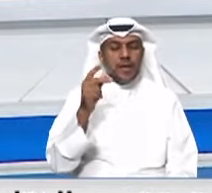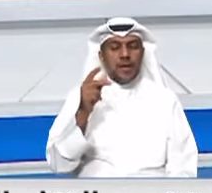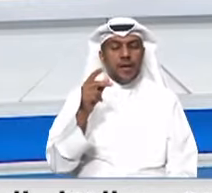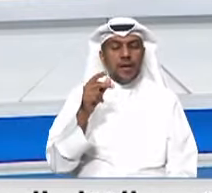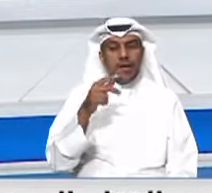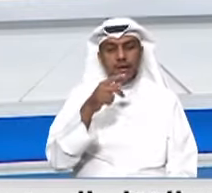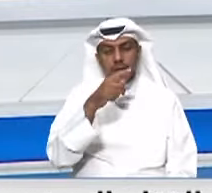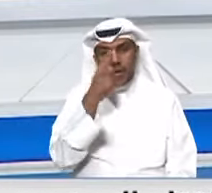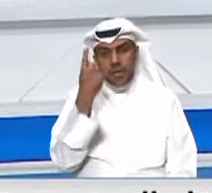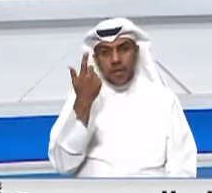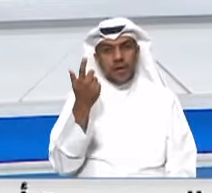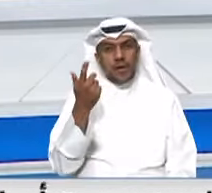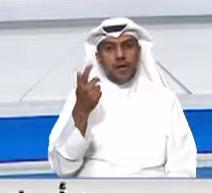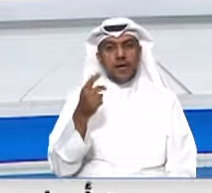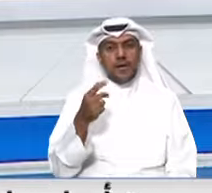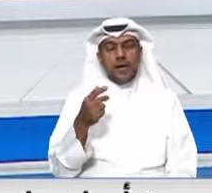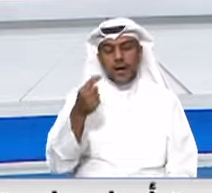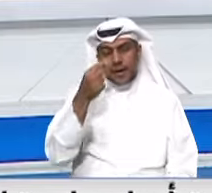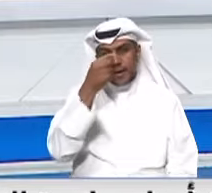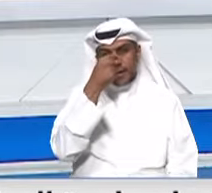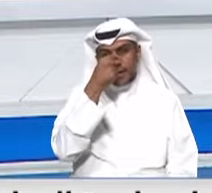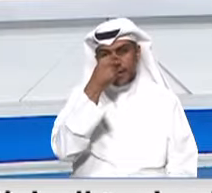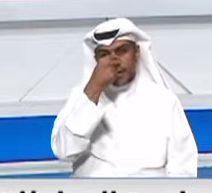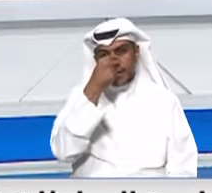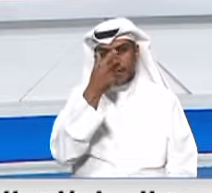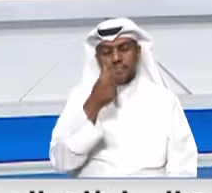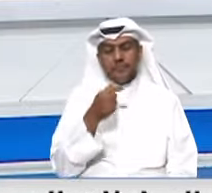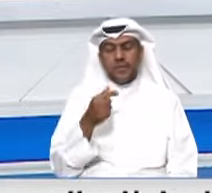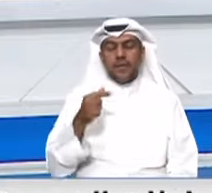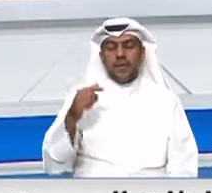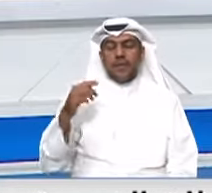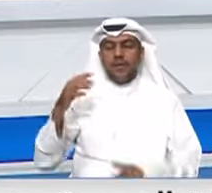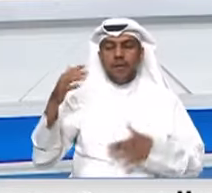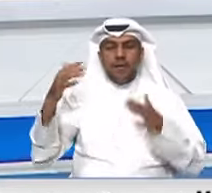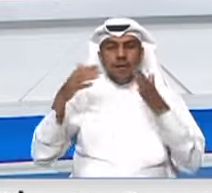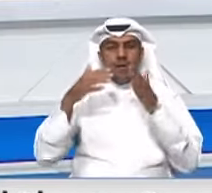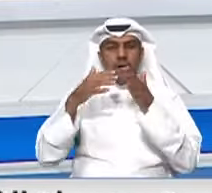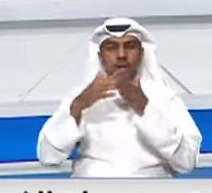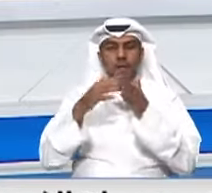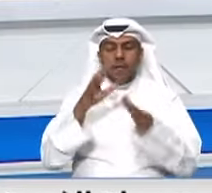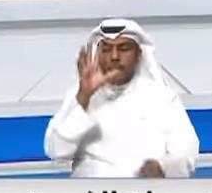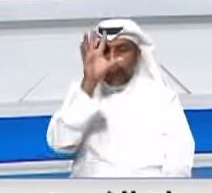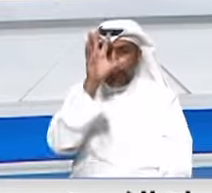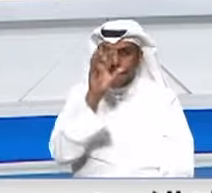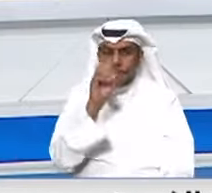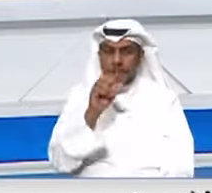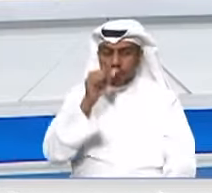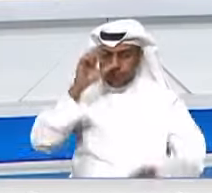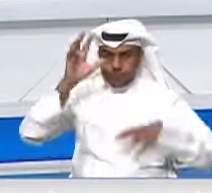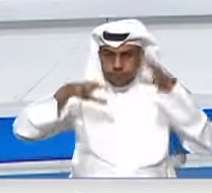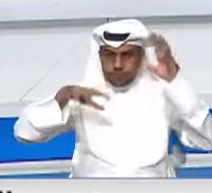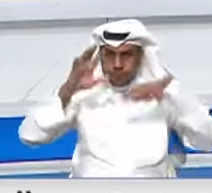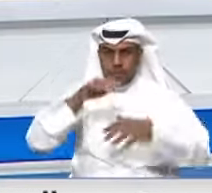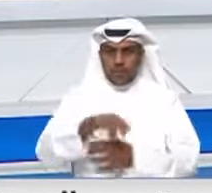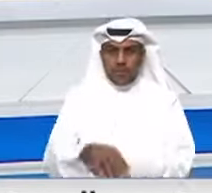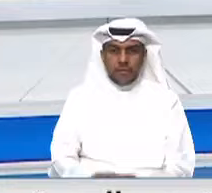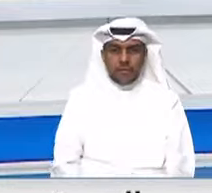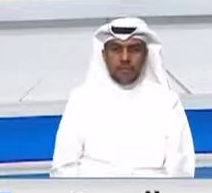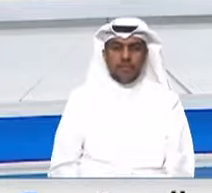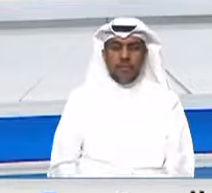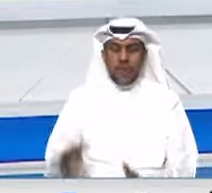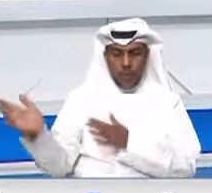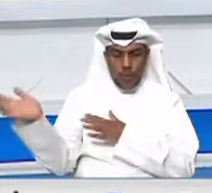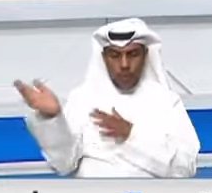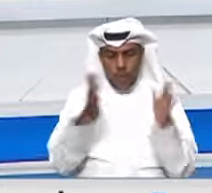راح تكون في ساعات العصر آخر ساعات النهار، تستمر حتى بداية المساء. فرص الغزارة لا تزال موجودة، كذلك نشاط